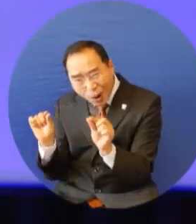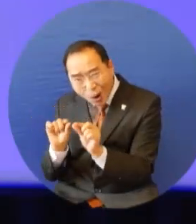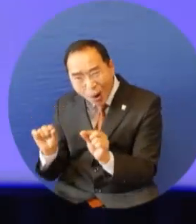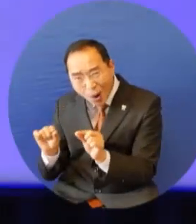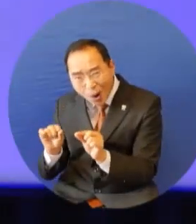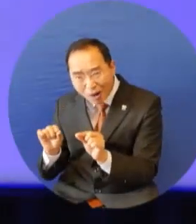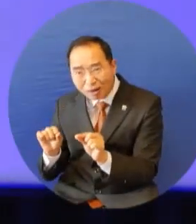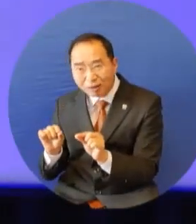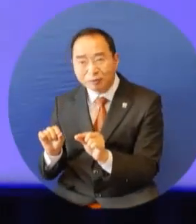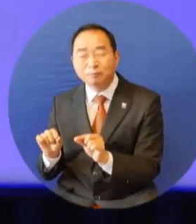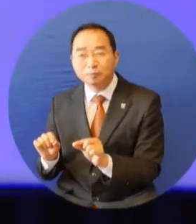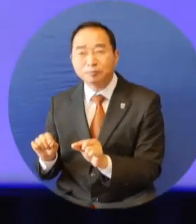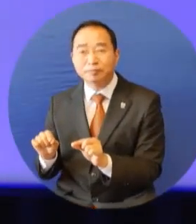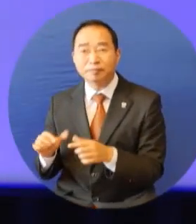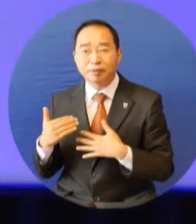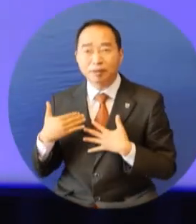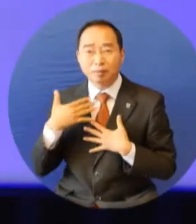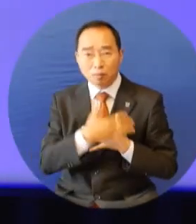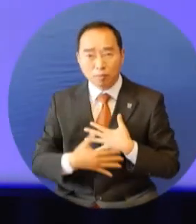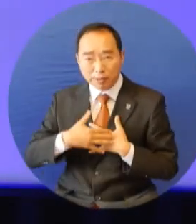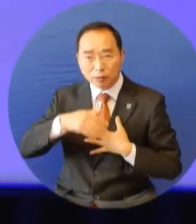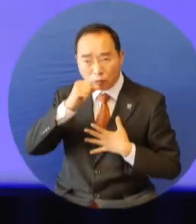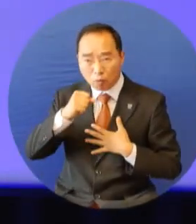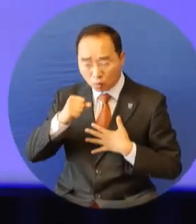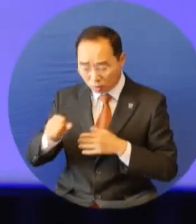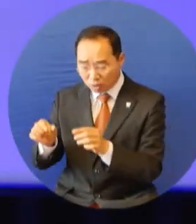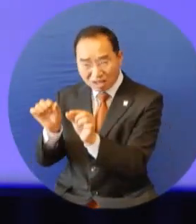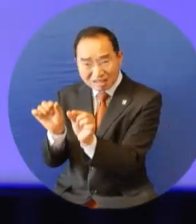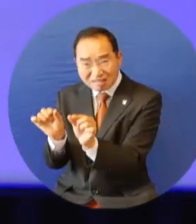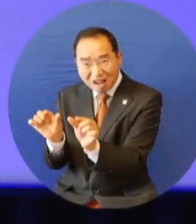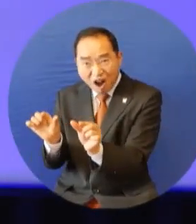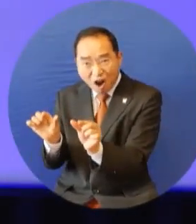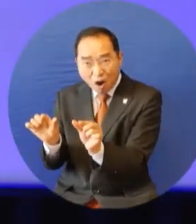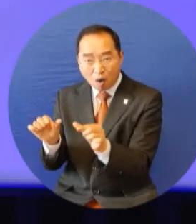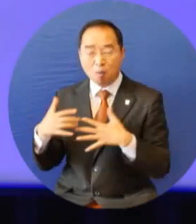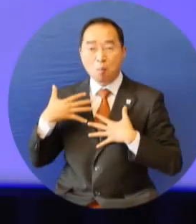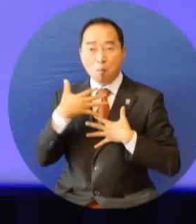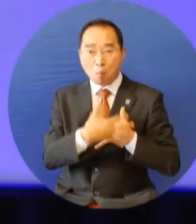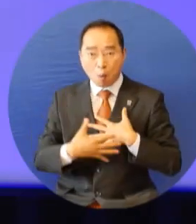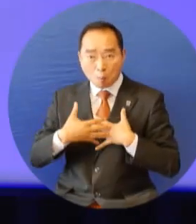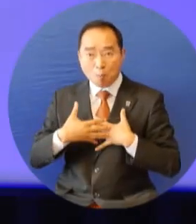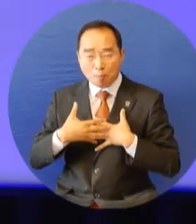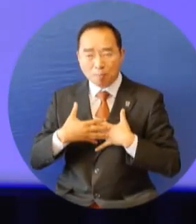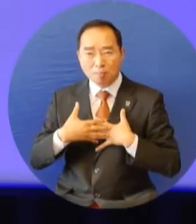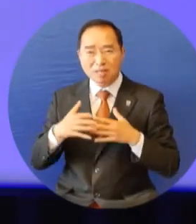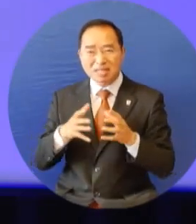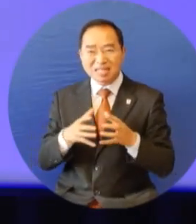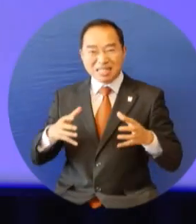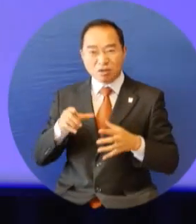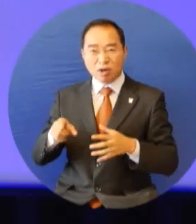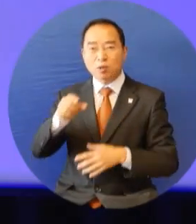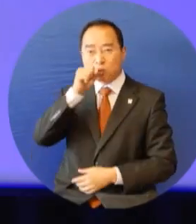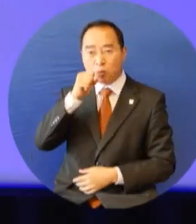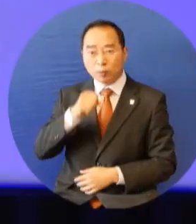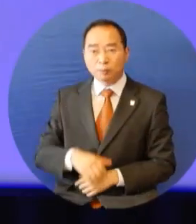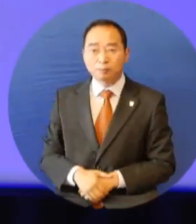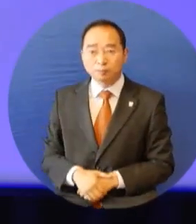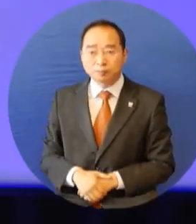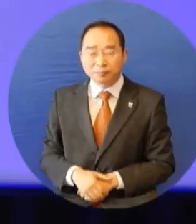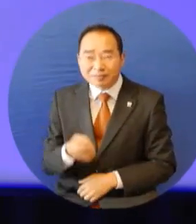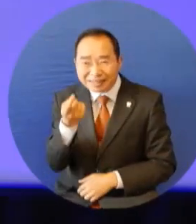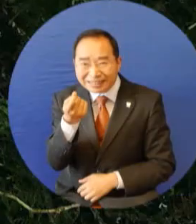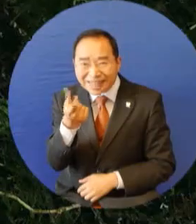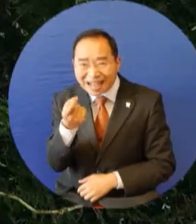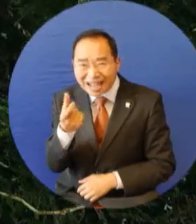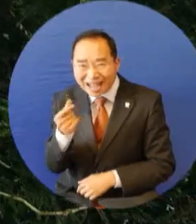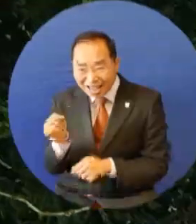몸통은 이 장기에 좋아. 이 몸통에 좋아요. 이게 이제 보상과학이지.